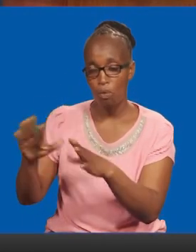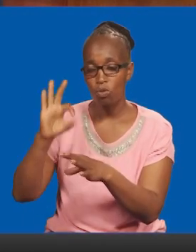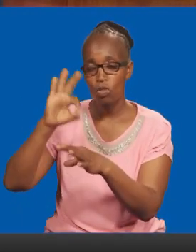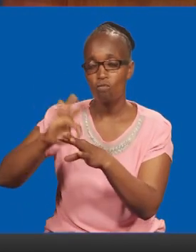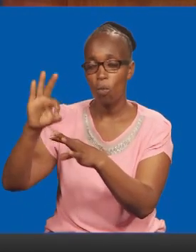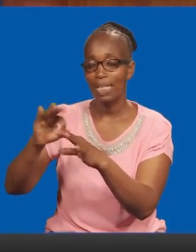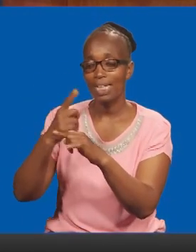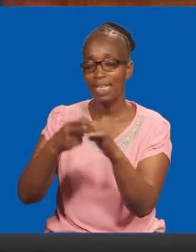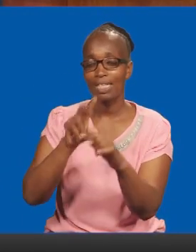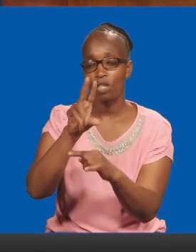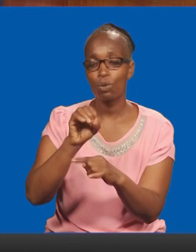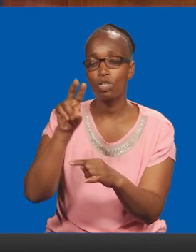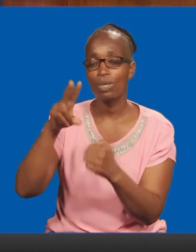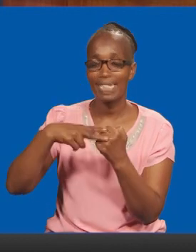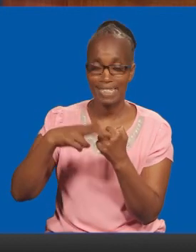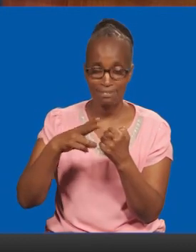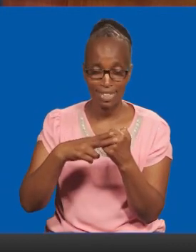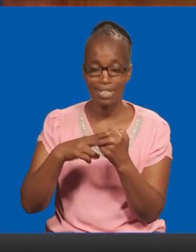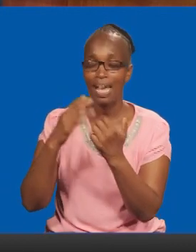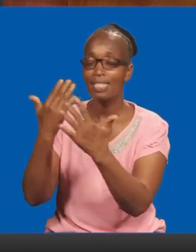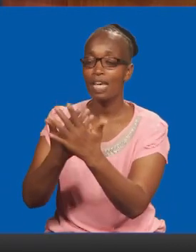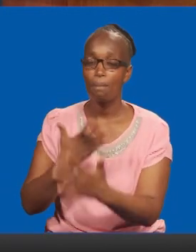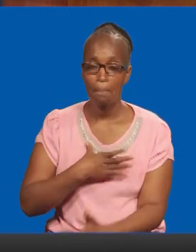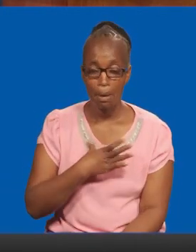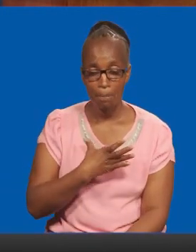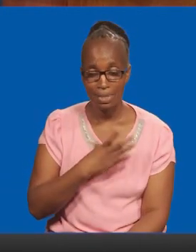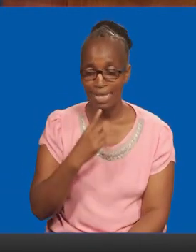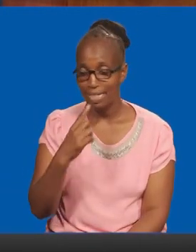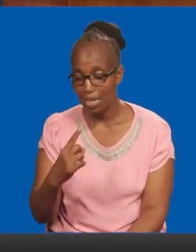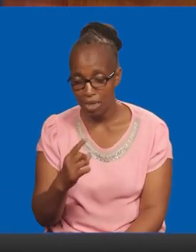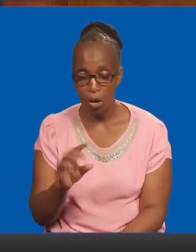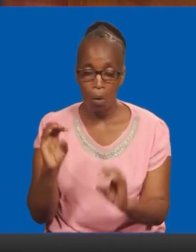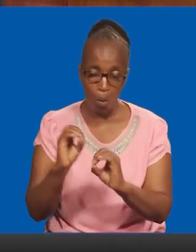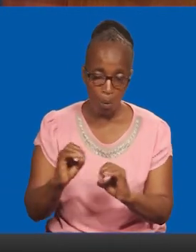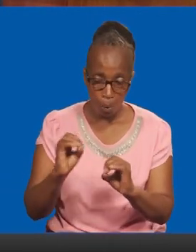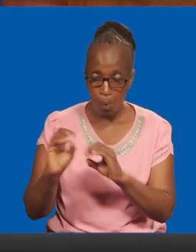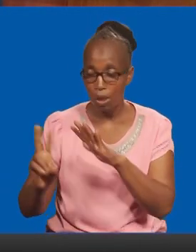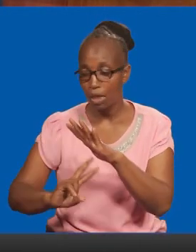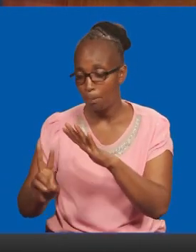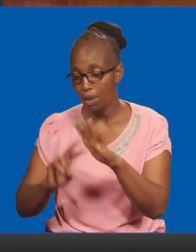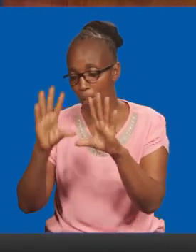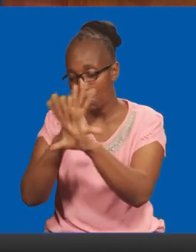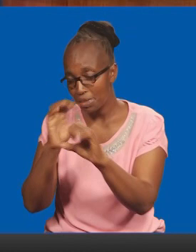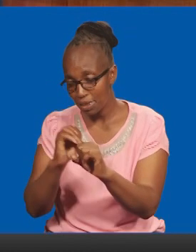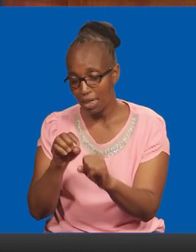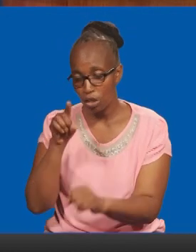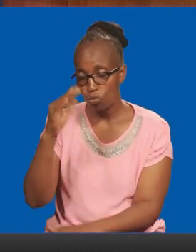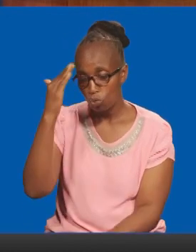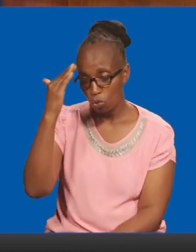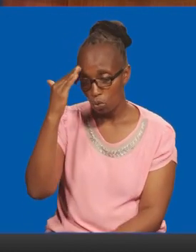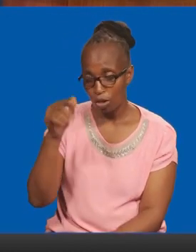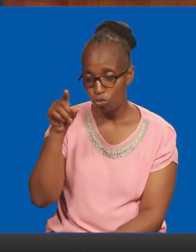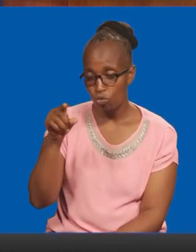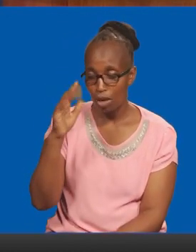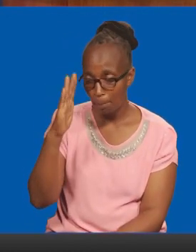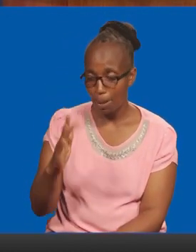Najua wengine wanajaribu kuniusia uoga mimi. Oh, Deputy President, unajua hii watu ya pombe ni kali sana. Wewe